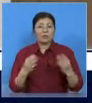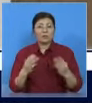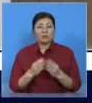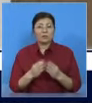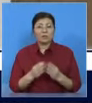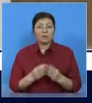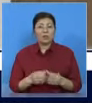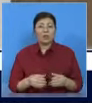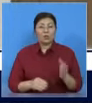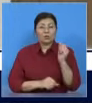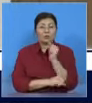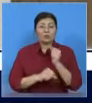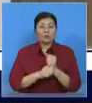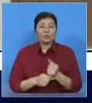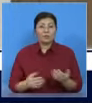рисковых сотрудников,